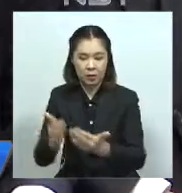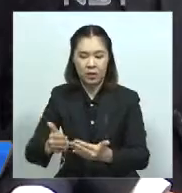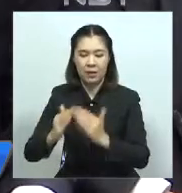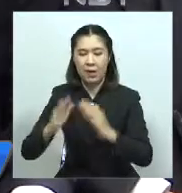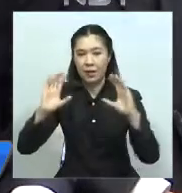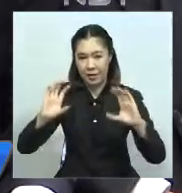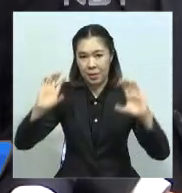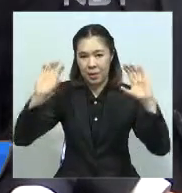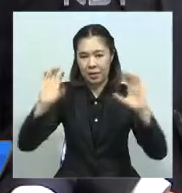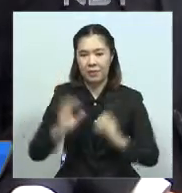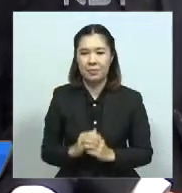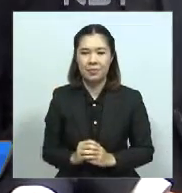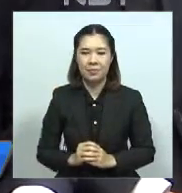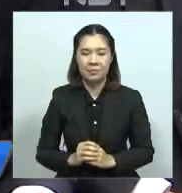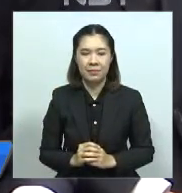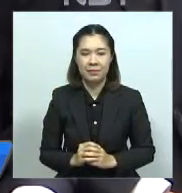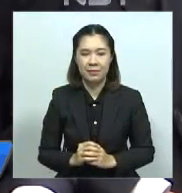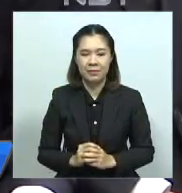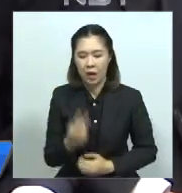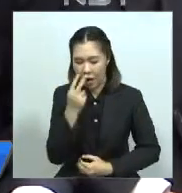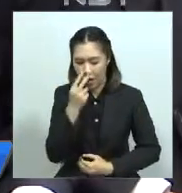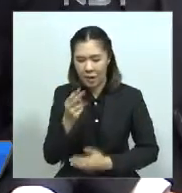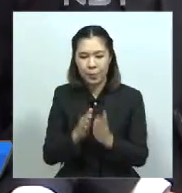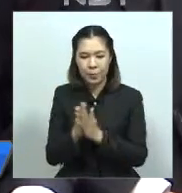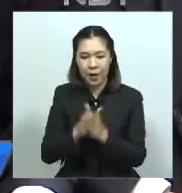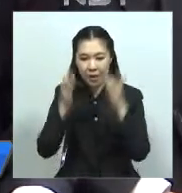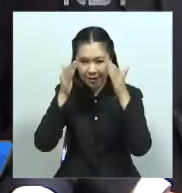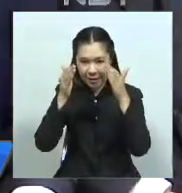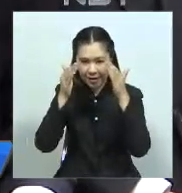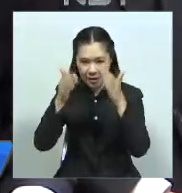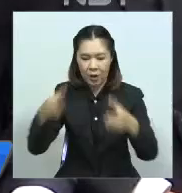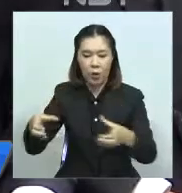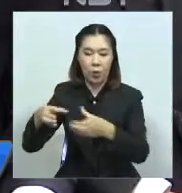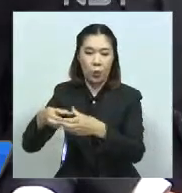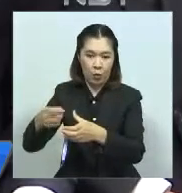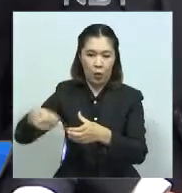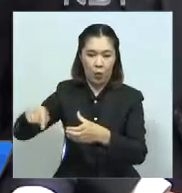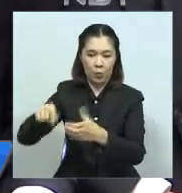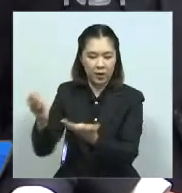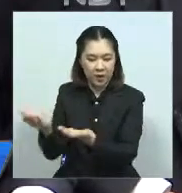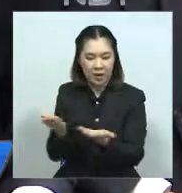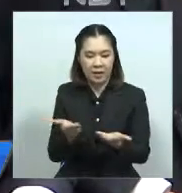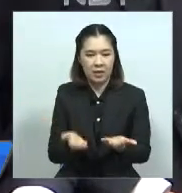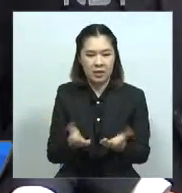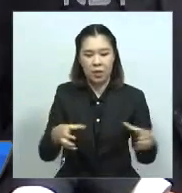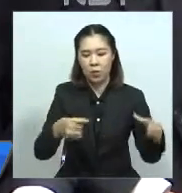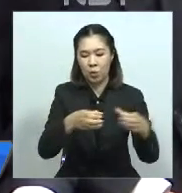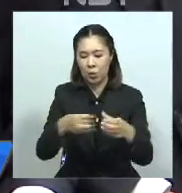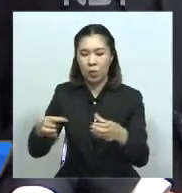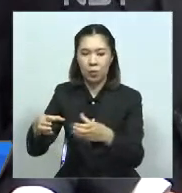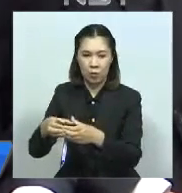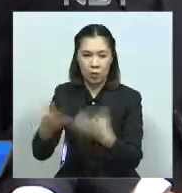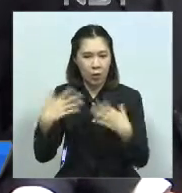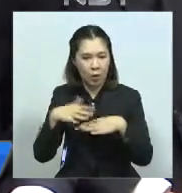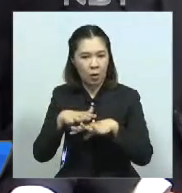าลแล้วก็ได้เห็นความตั้งใจของพรรคพลังประชารัฐที่ได้เชื้อเชิญพรรคการเมืองใหญ่ๆเพื่อ